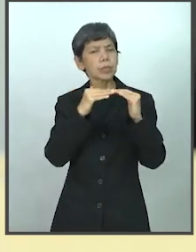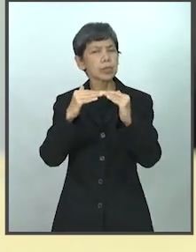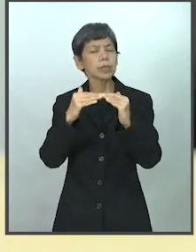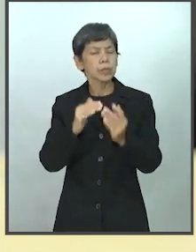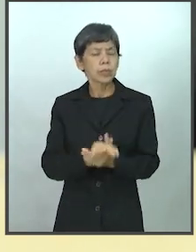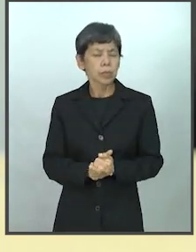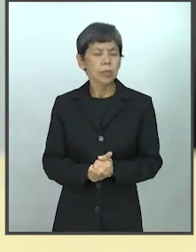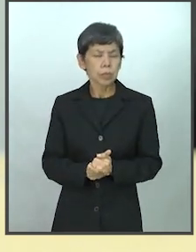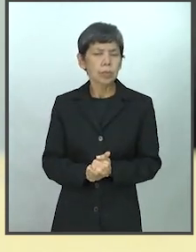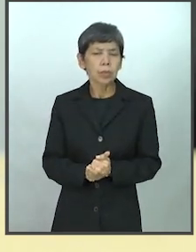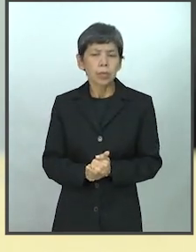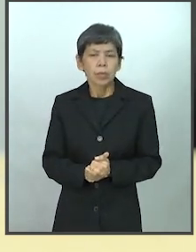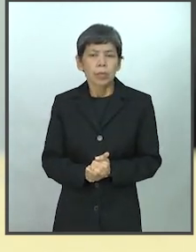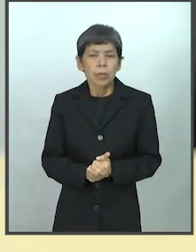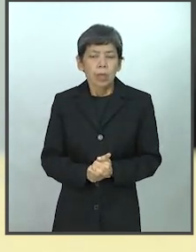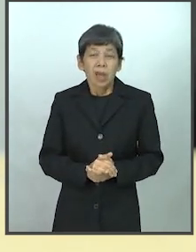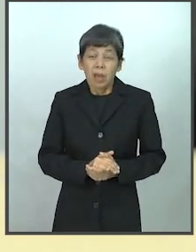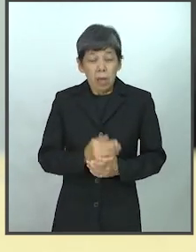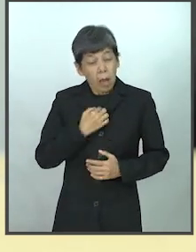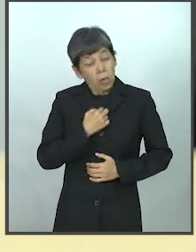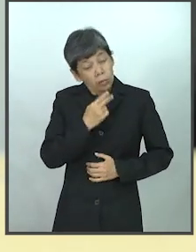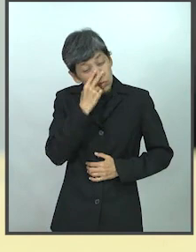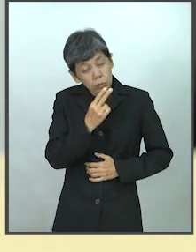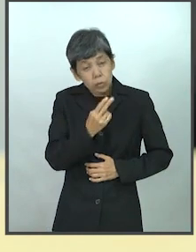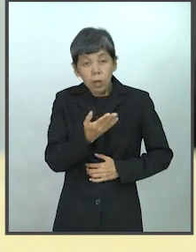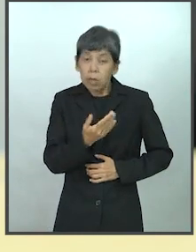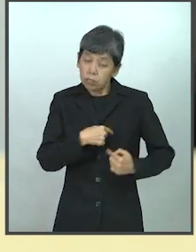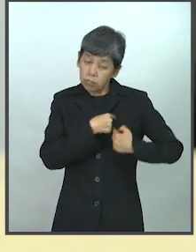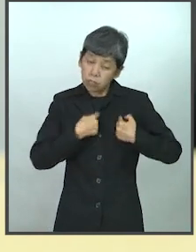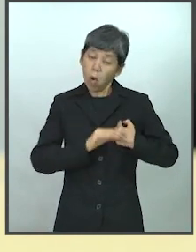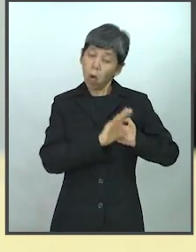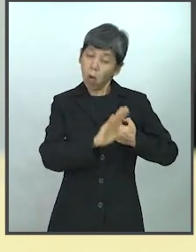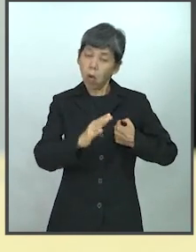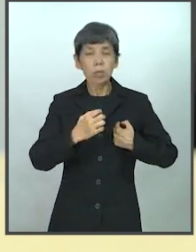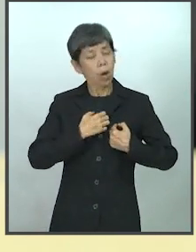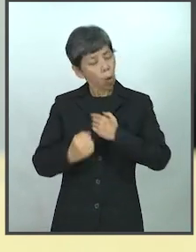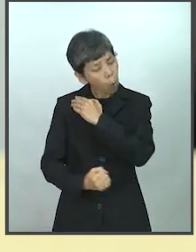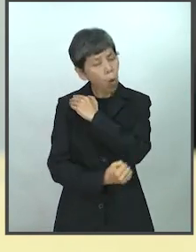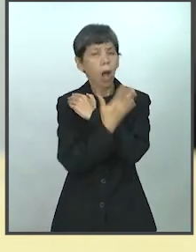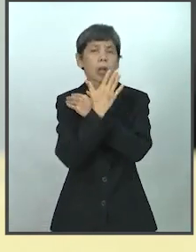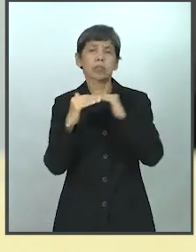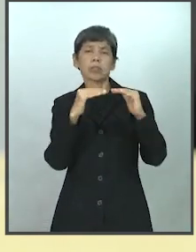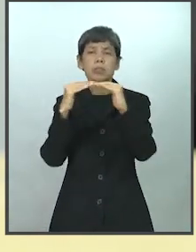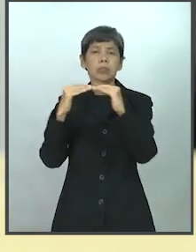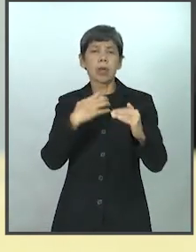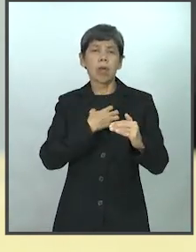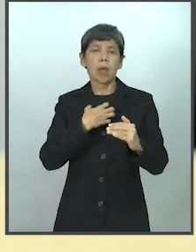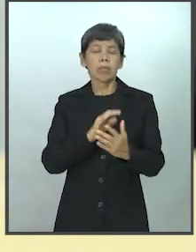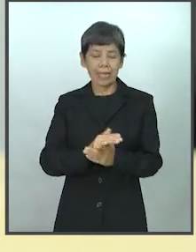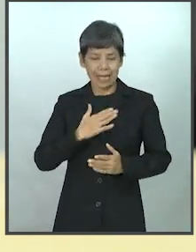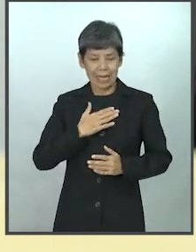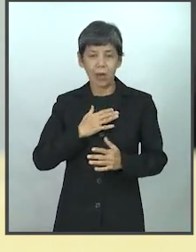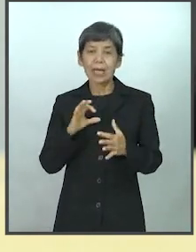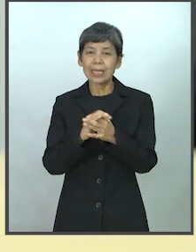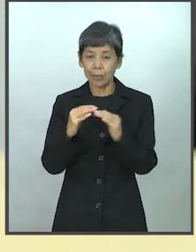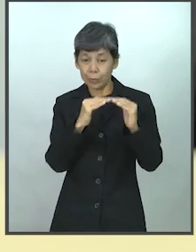นนะครับโดยในใจเขาก็เรียกร้องโอกาสจากสังคมอยู ่ เพราะฉะนั้นรายการเคียงบ่